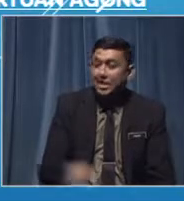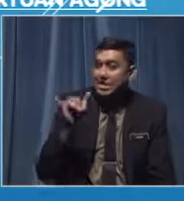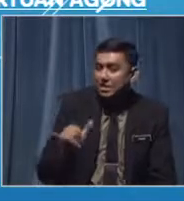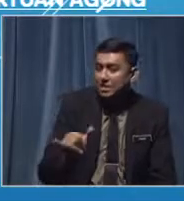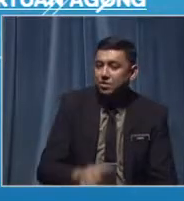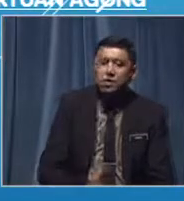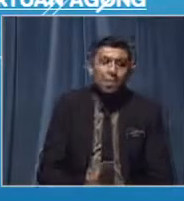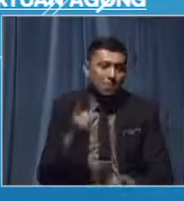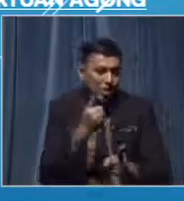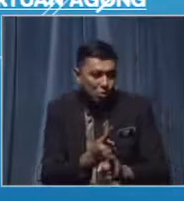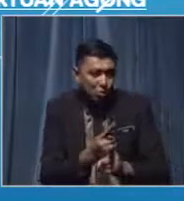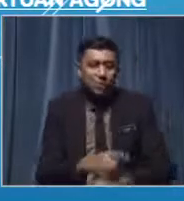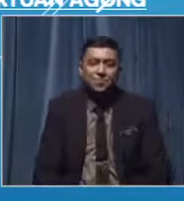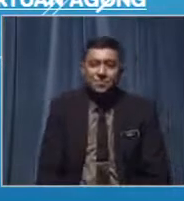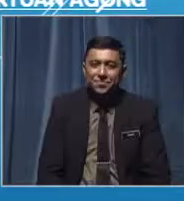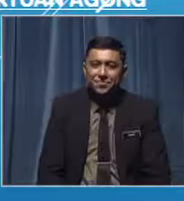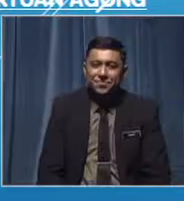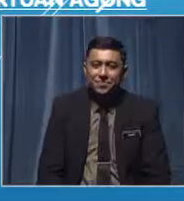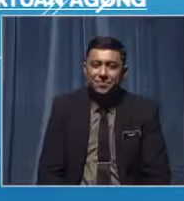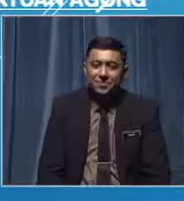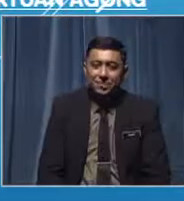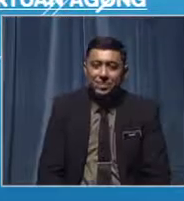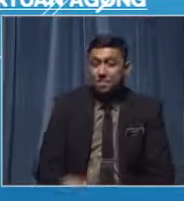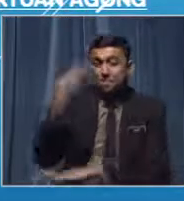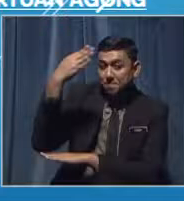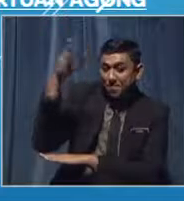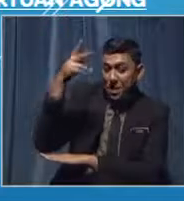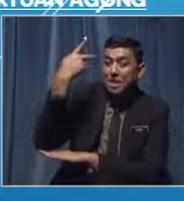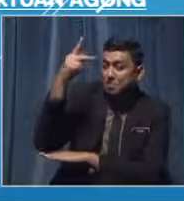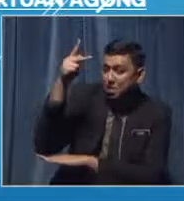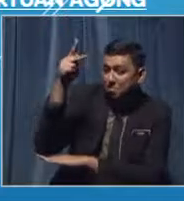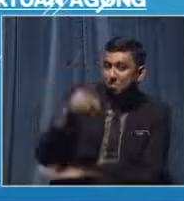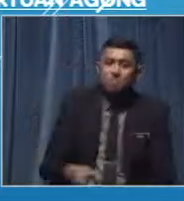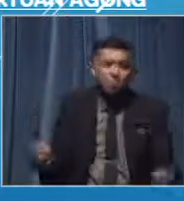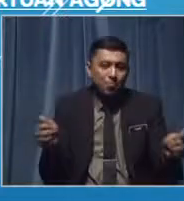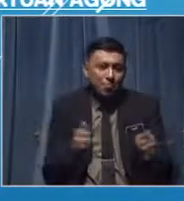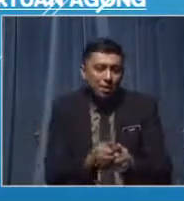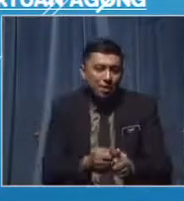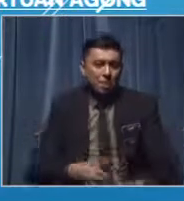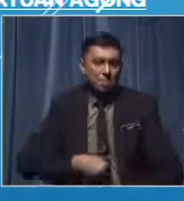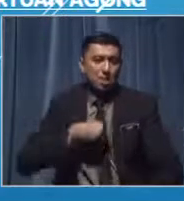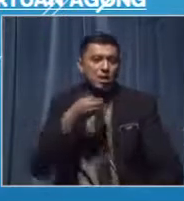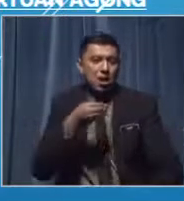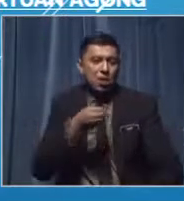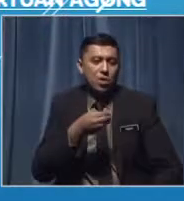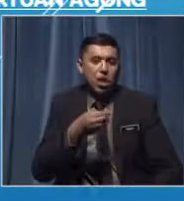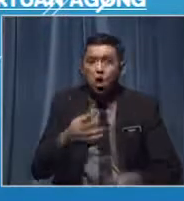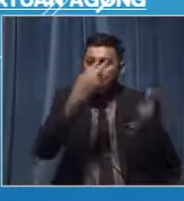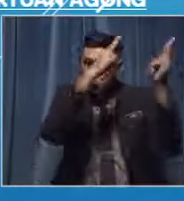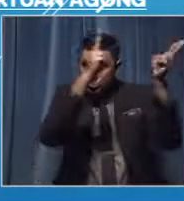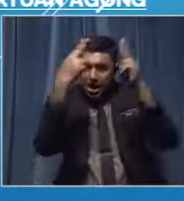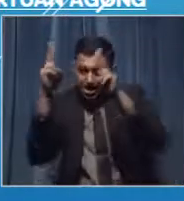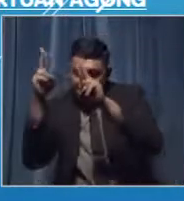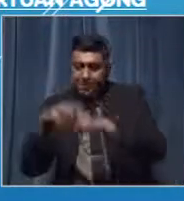Ya, betul tu. Bendera kita berkibar dengan megahnya di ruang udara